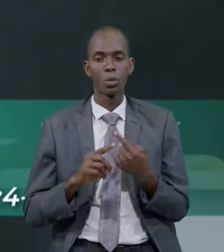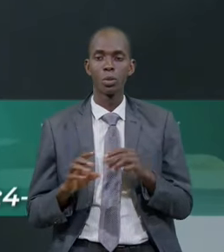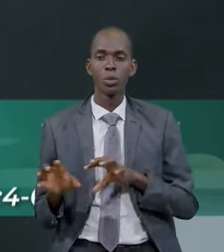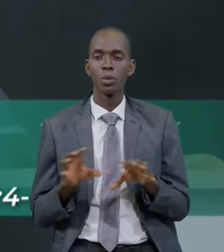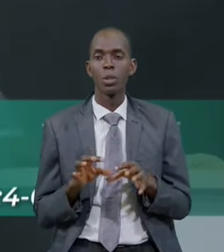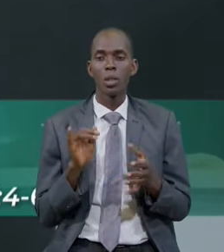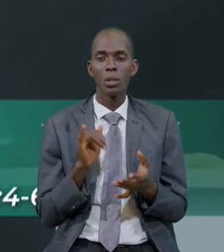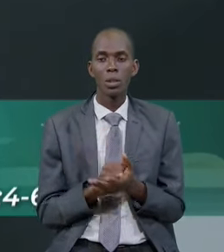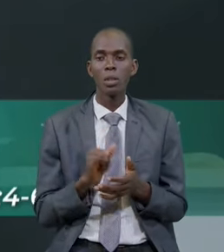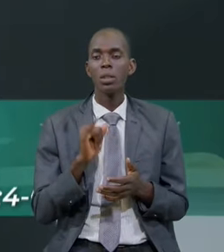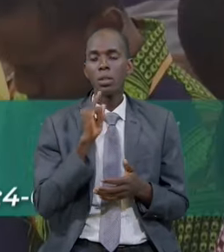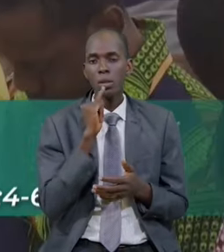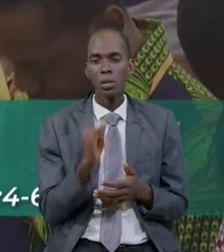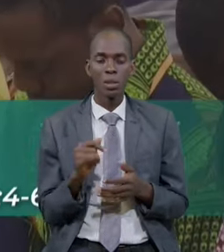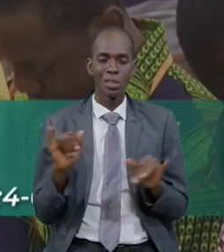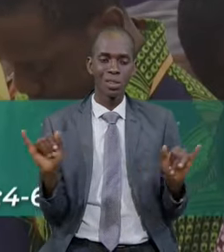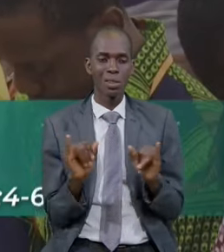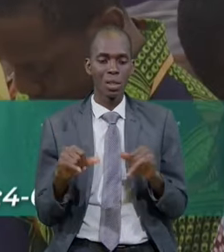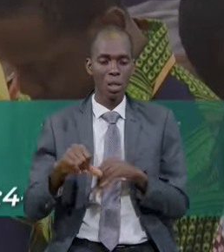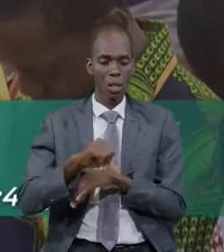veut déverser sur nos vies.